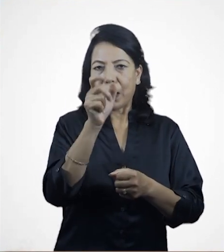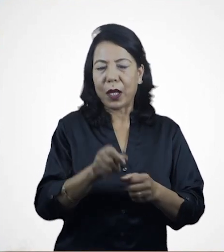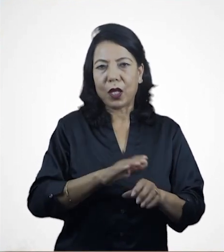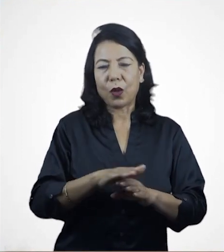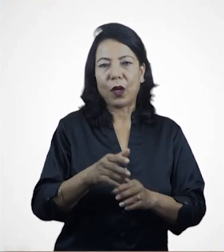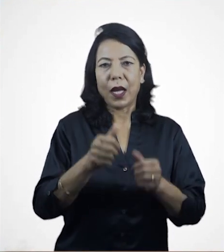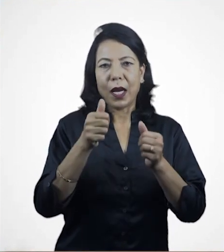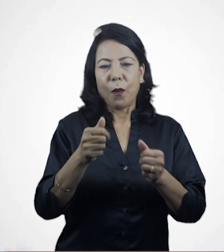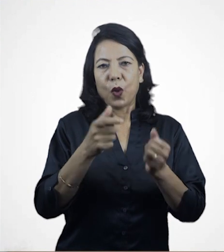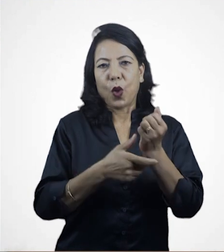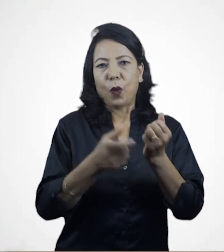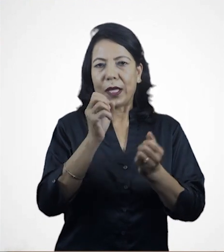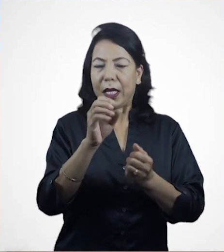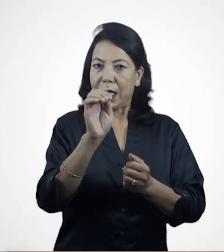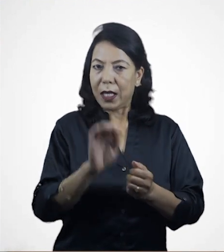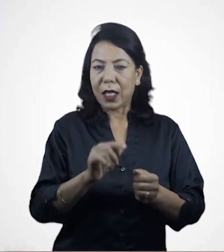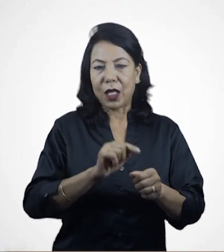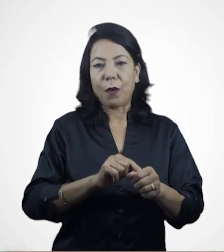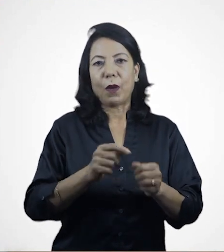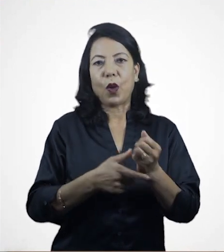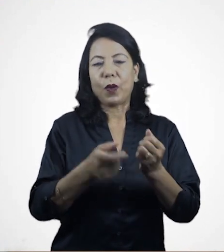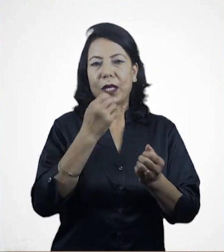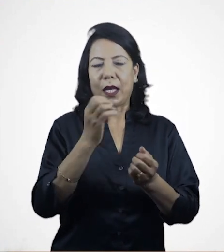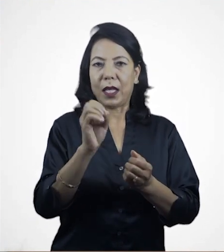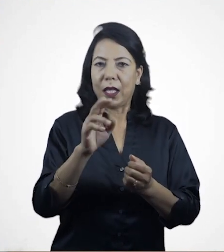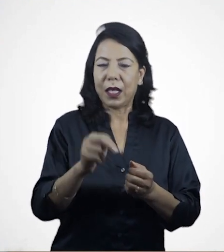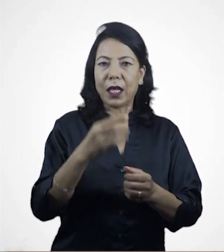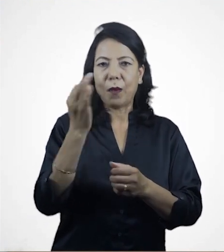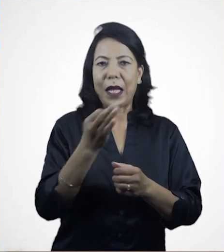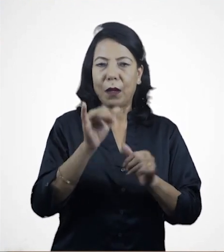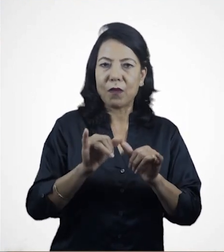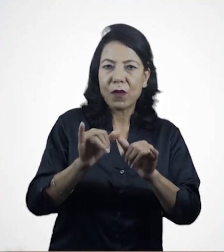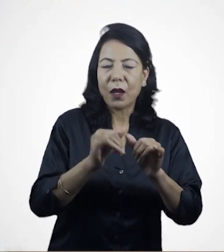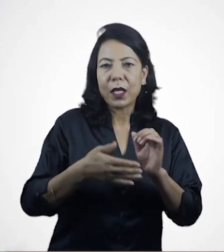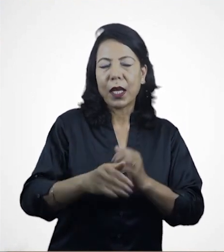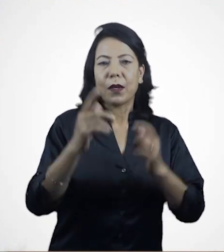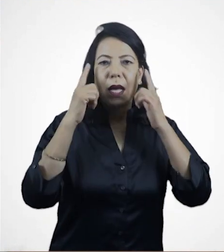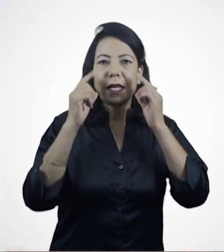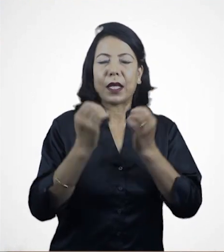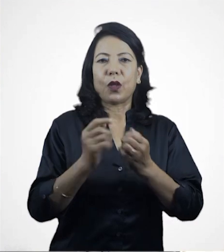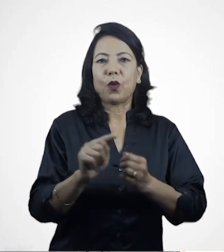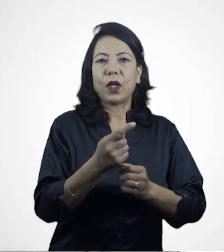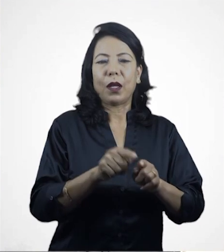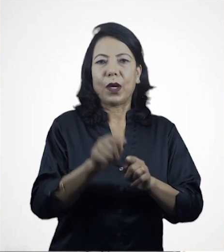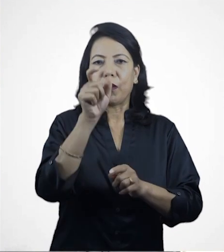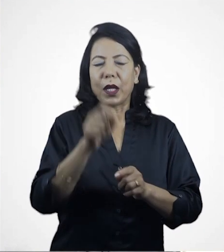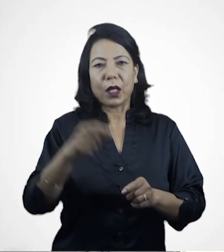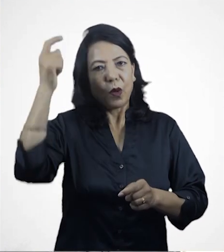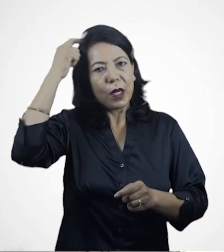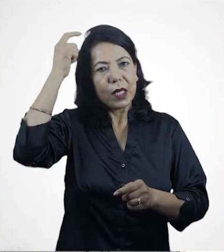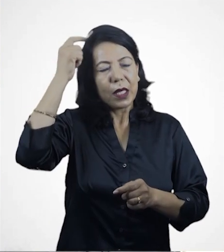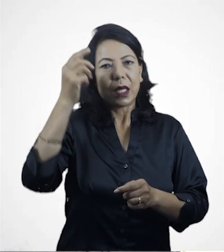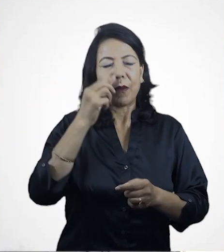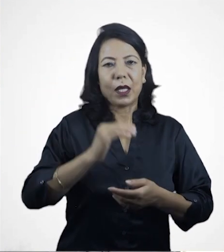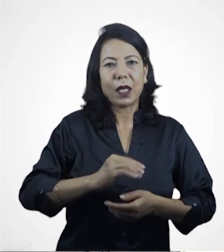कारा बेक्ति होगा चाहिं शए उल्चा दिना सकने समय मा उल्चा दिना सकने बाताम नदे जामास पने हांगी अपचे बेले का चाहिं कुनाईपानी बेक्तिको